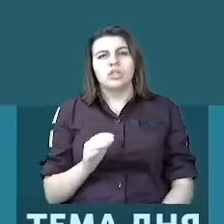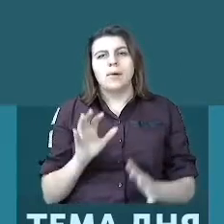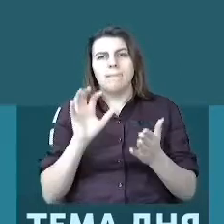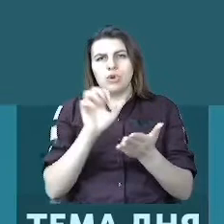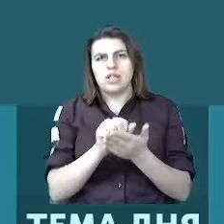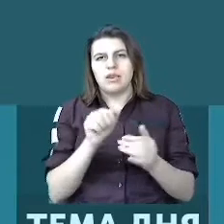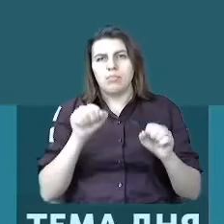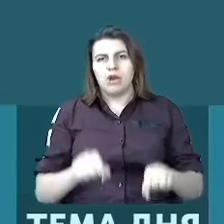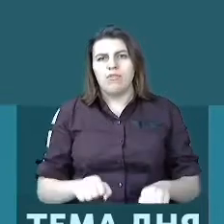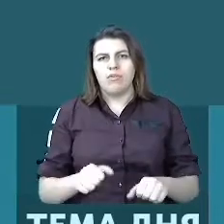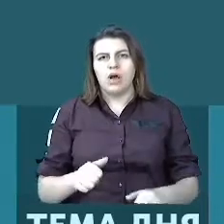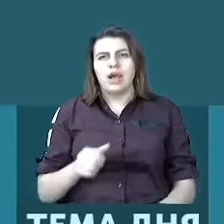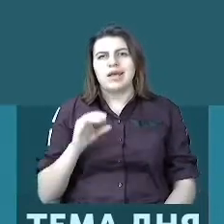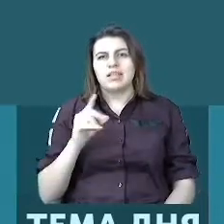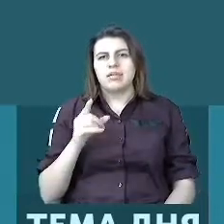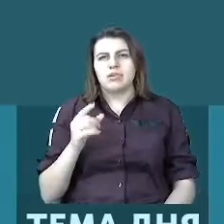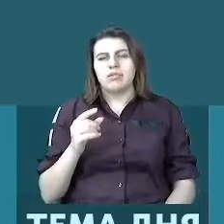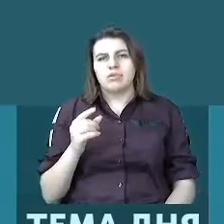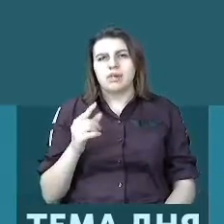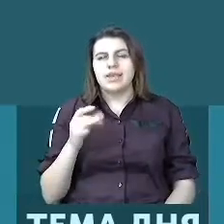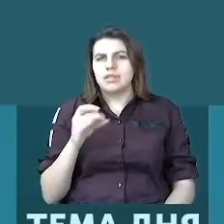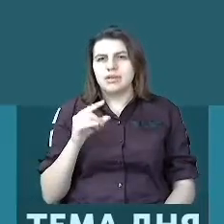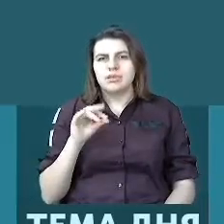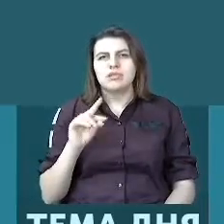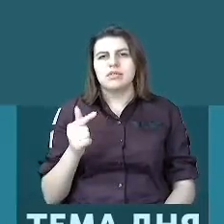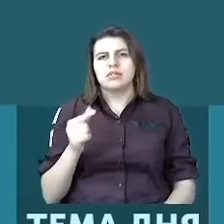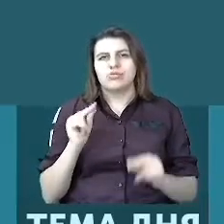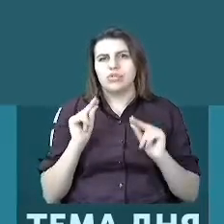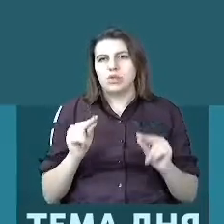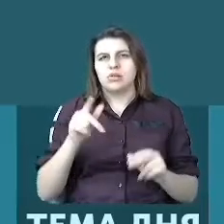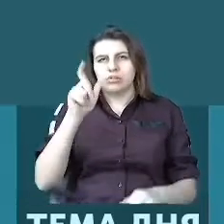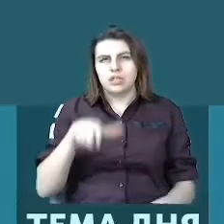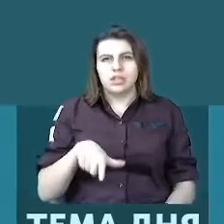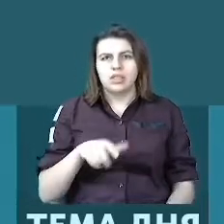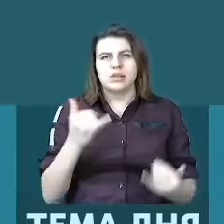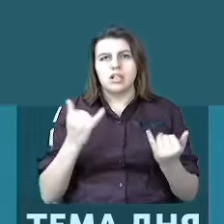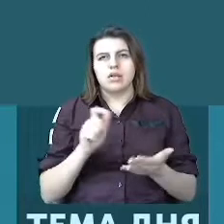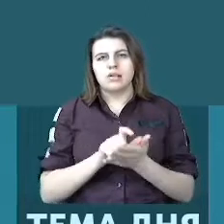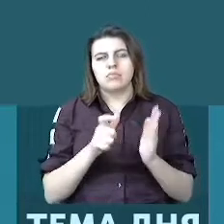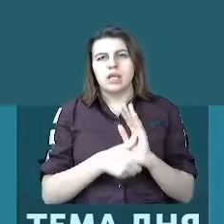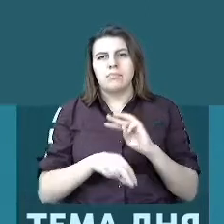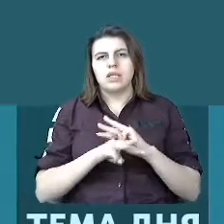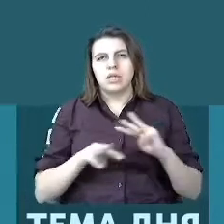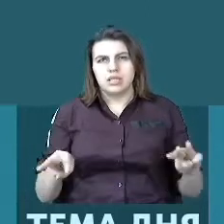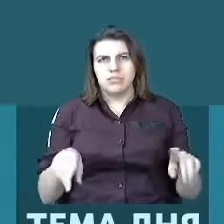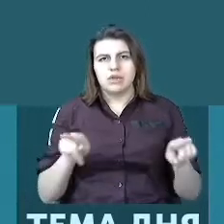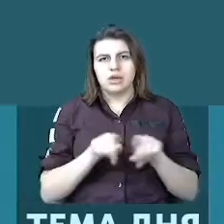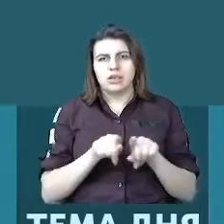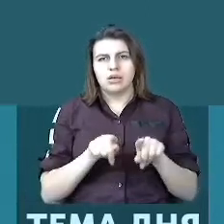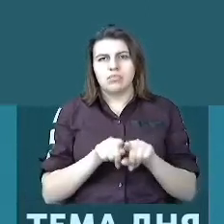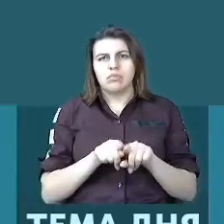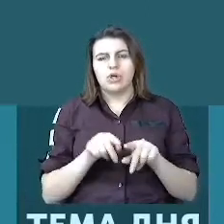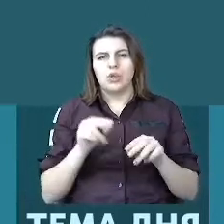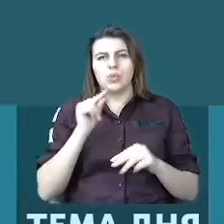гідність і честь свободи людини. А зараз Кабінет міністрів таким трудовим кодексом